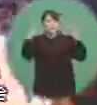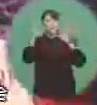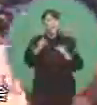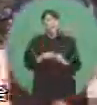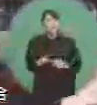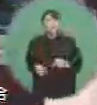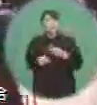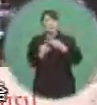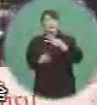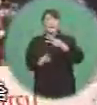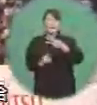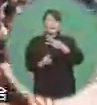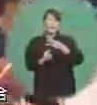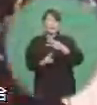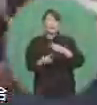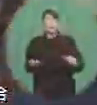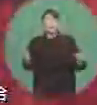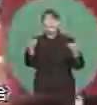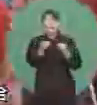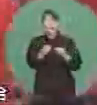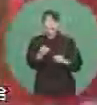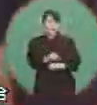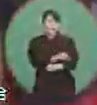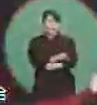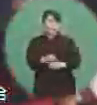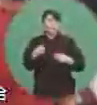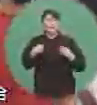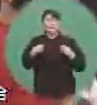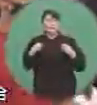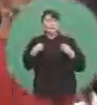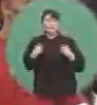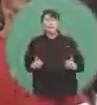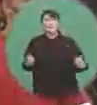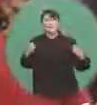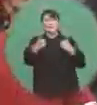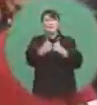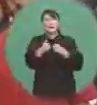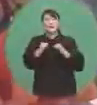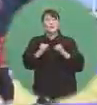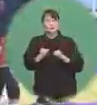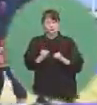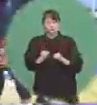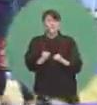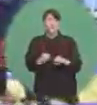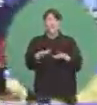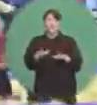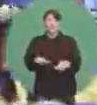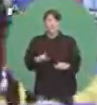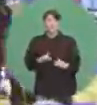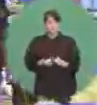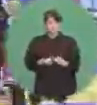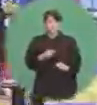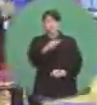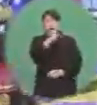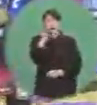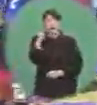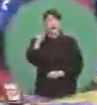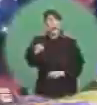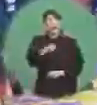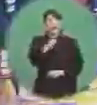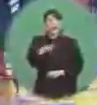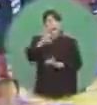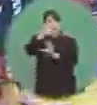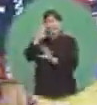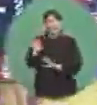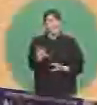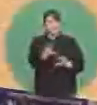日に合わせて特別なユニフォームで試合を行っていて、今年は赤べこをモチーフにしたデザイン